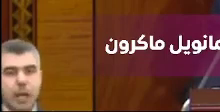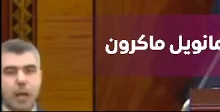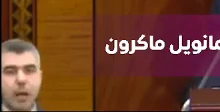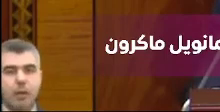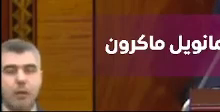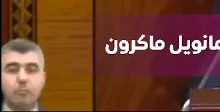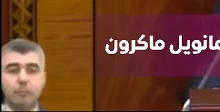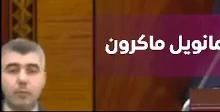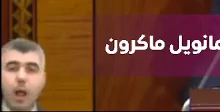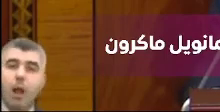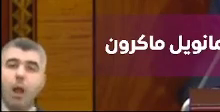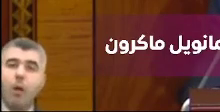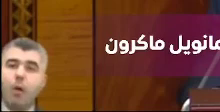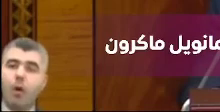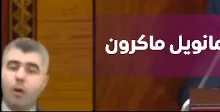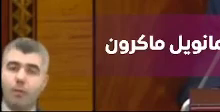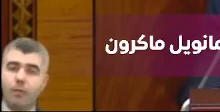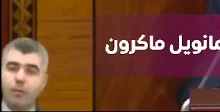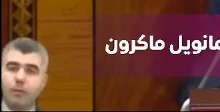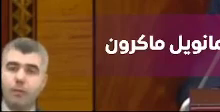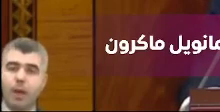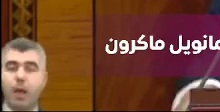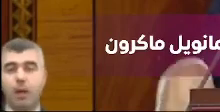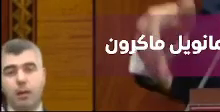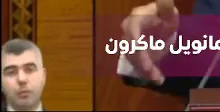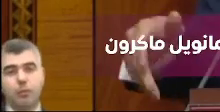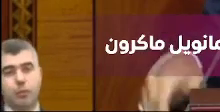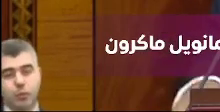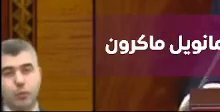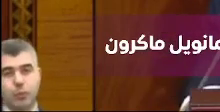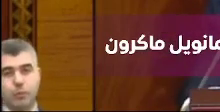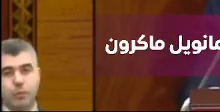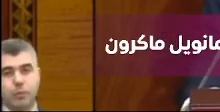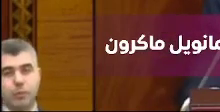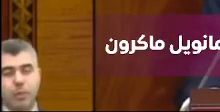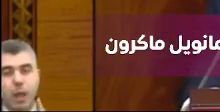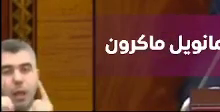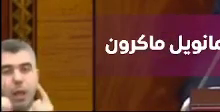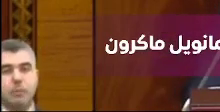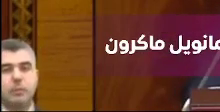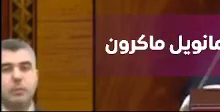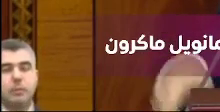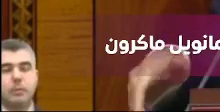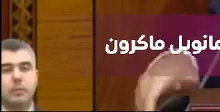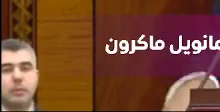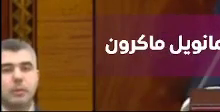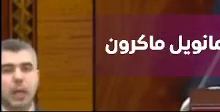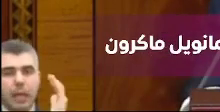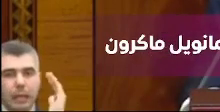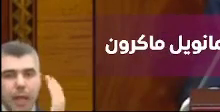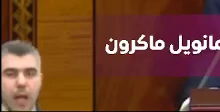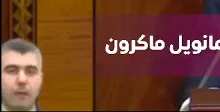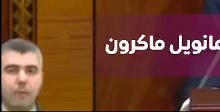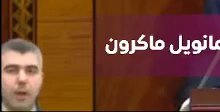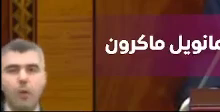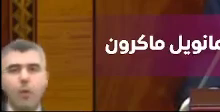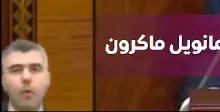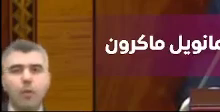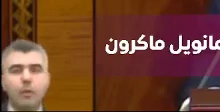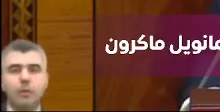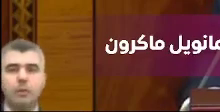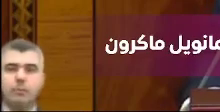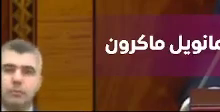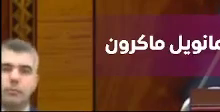المغرب، فيما يتعلق بطرق طرق السلك الحديدية السريعة. نحن نواكب هذا أيضا